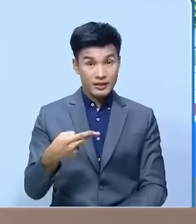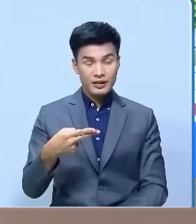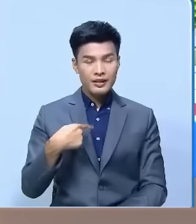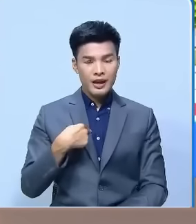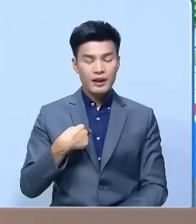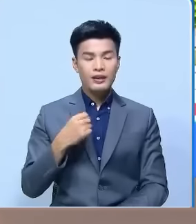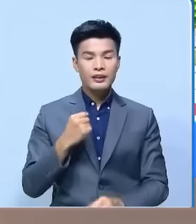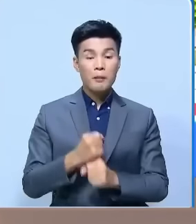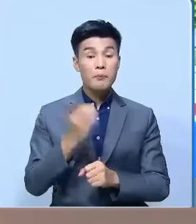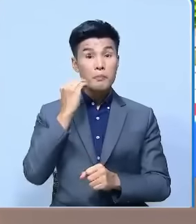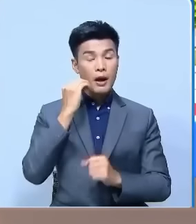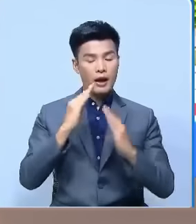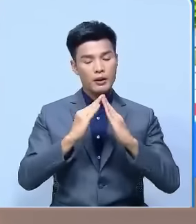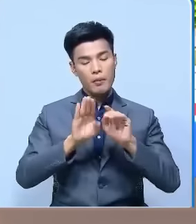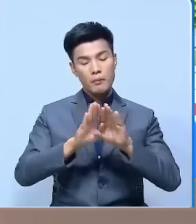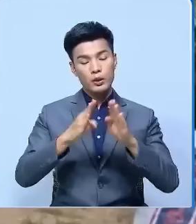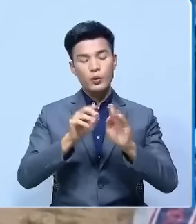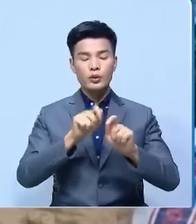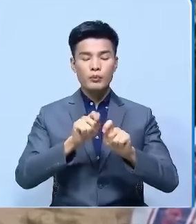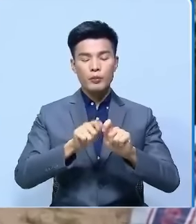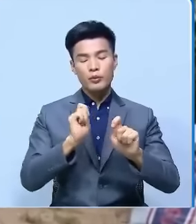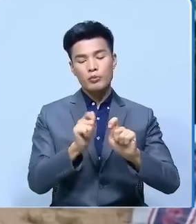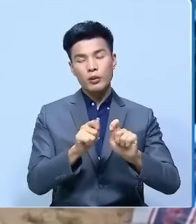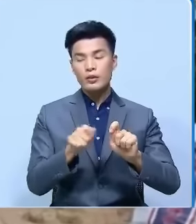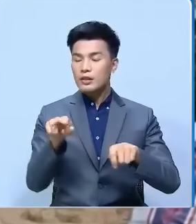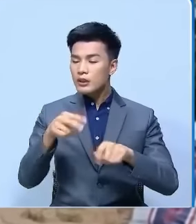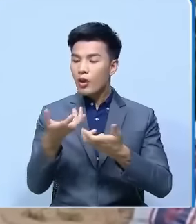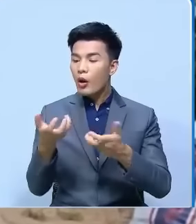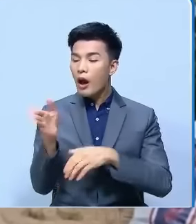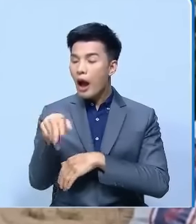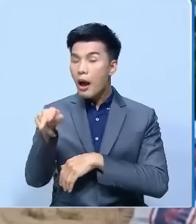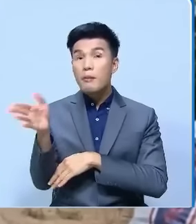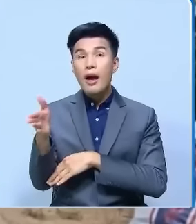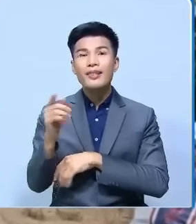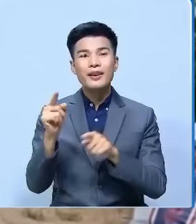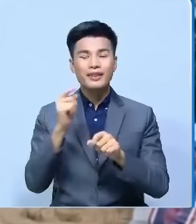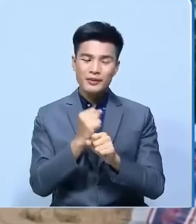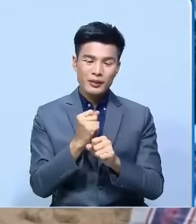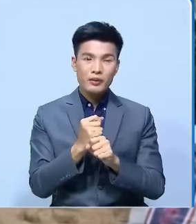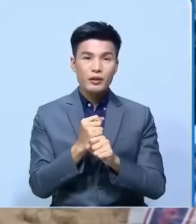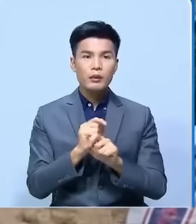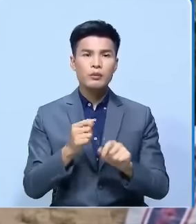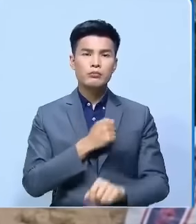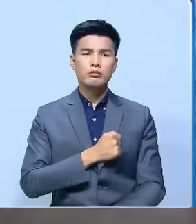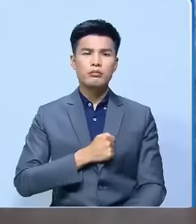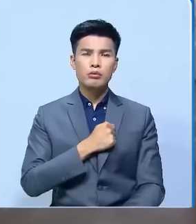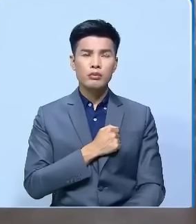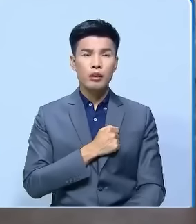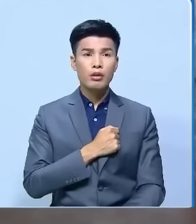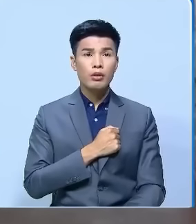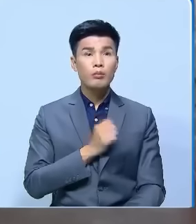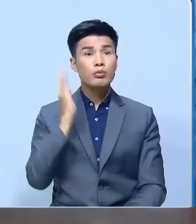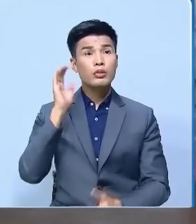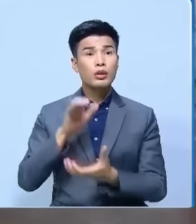ซ่อมประตูบ้านที่มันพังเสียหายแล้วก็ไปซื้ออุปกรณ์หาปลาแต่ปรากฏว่าเกิดเหตุสลดใจขึ้นเมื่อคนเป็น